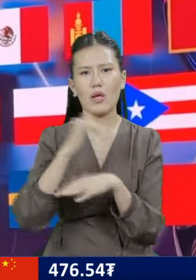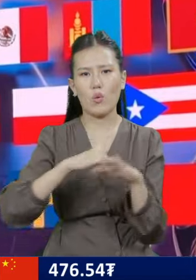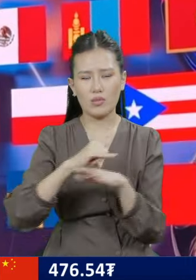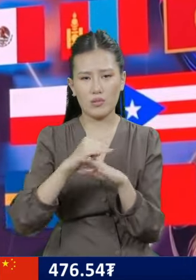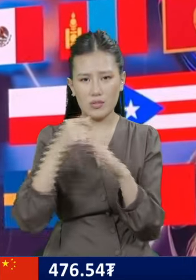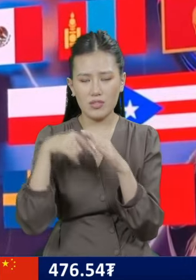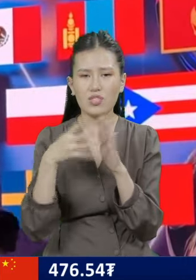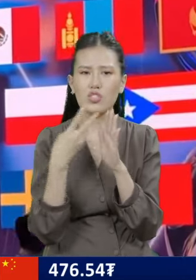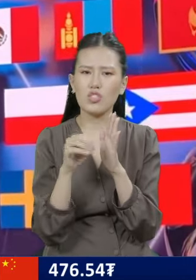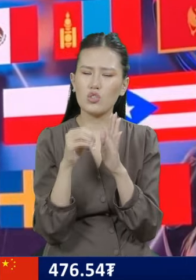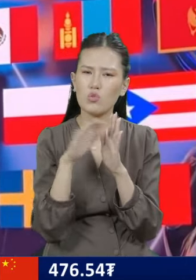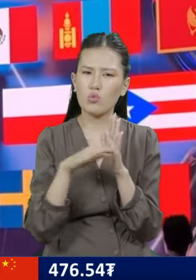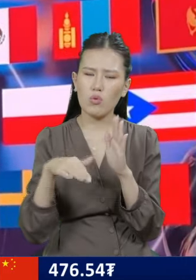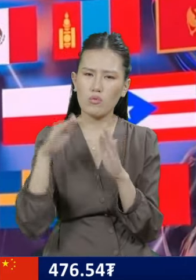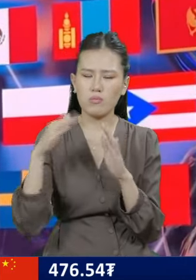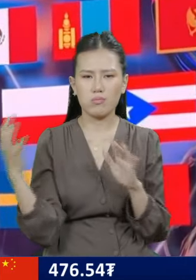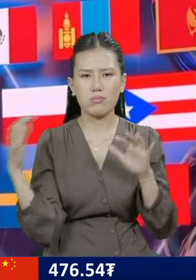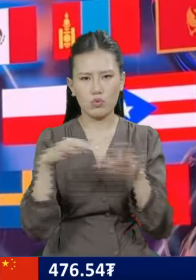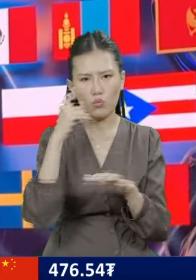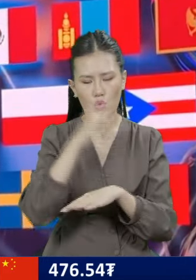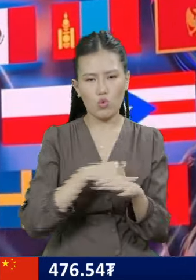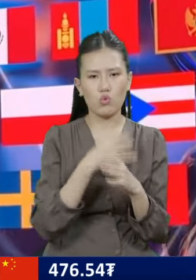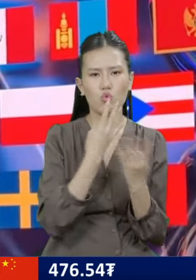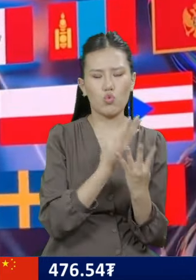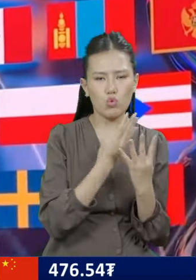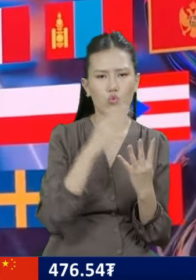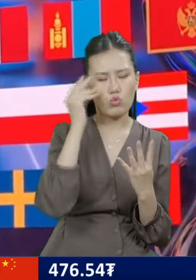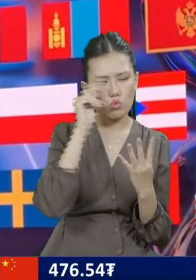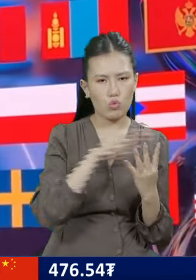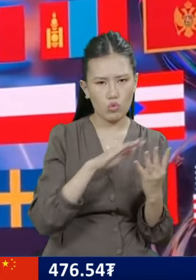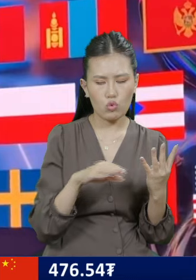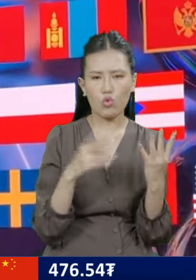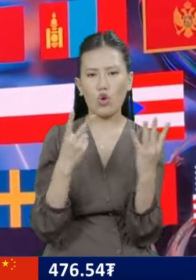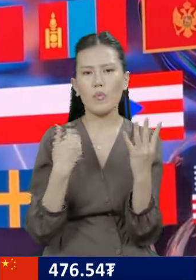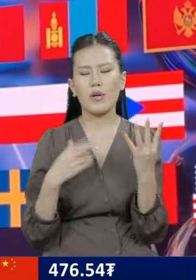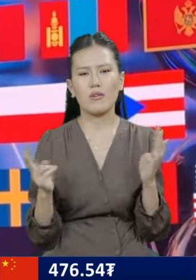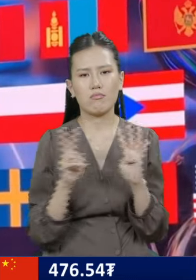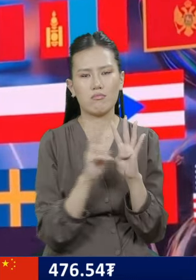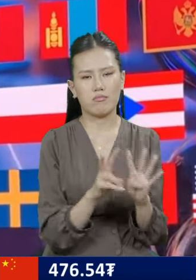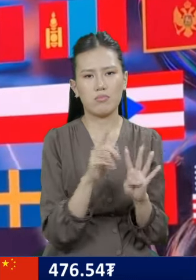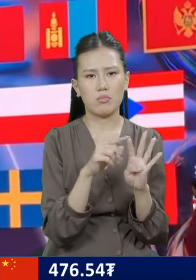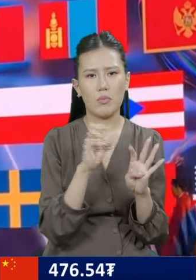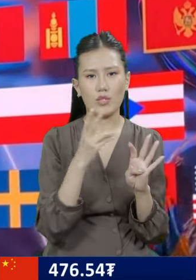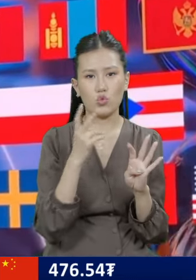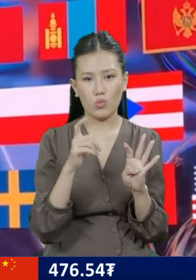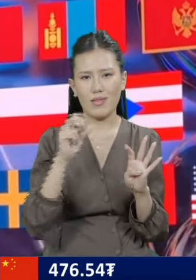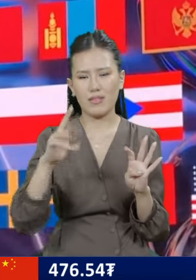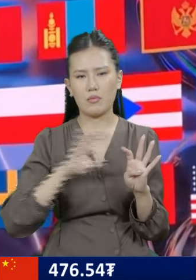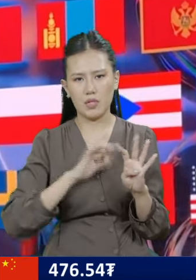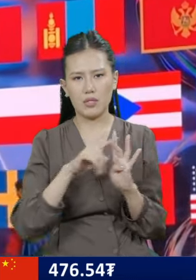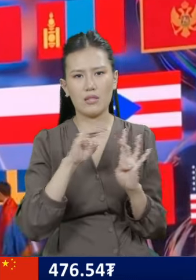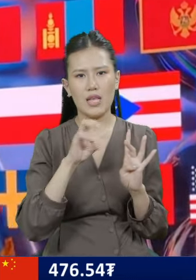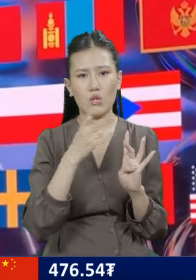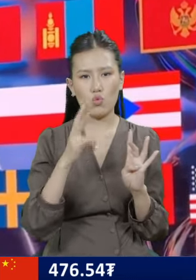сурагчид оролцсон байна. Манай улс 4 сурагч, 2 багш гэсэн бүрэлдэхүүнтэйгээр өрсөлдөж, сурагч Батсүх алтан медаль, тэнүүн хөрөл медаль